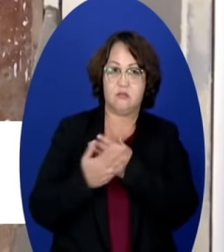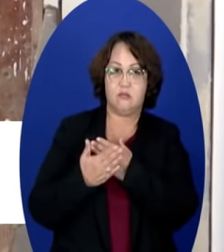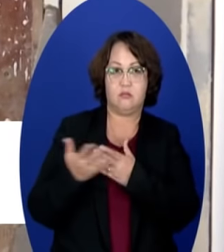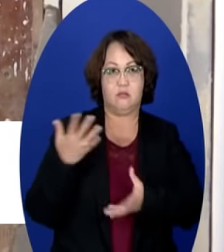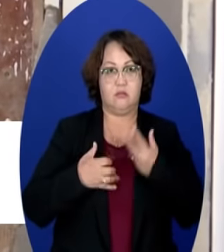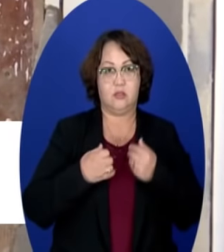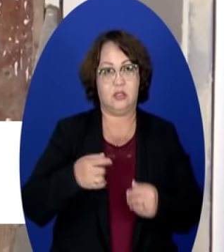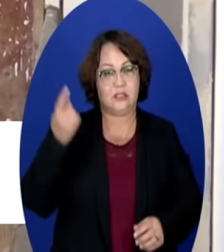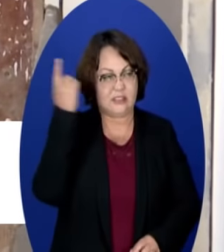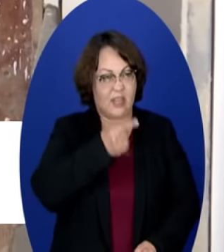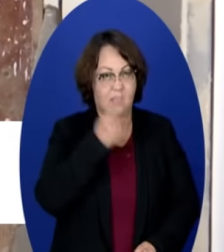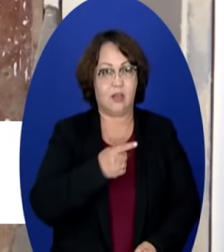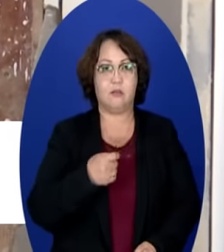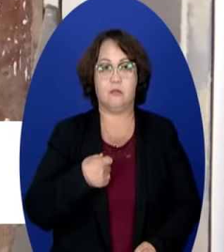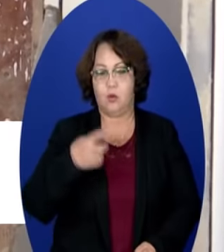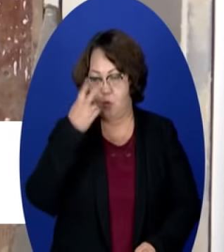үе би, уйлах үе би,